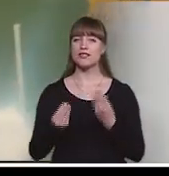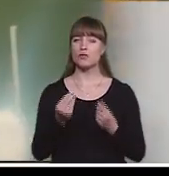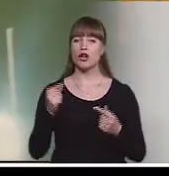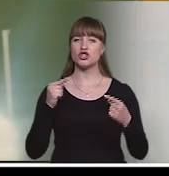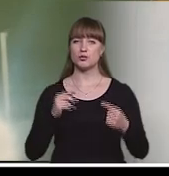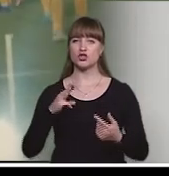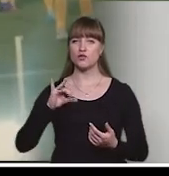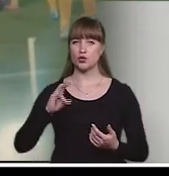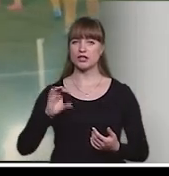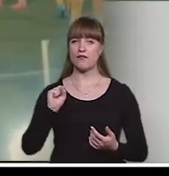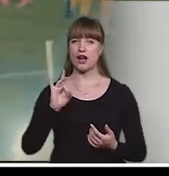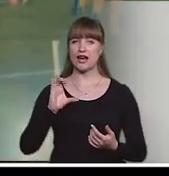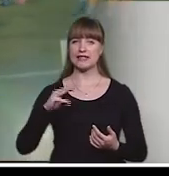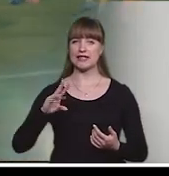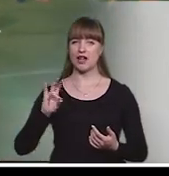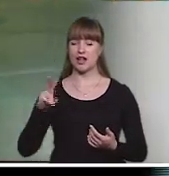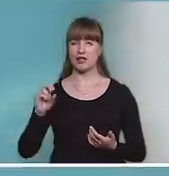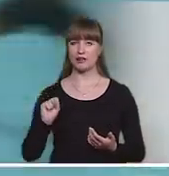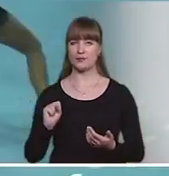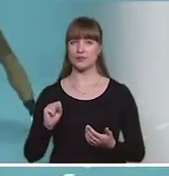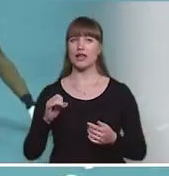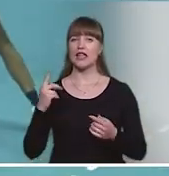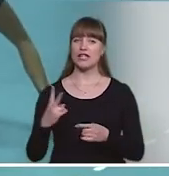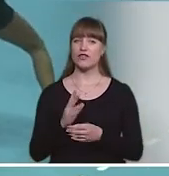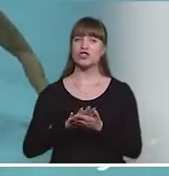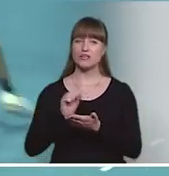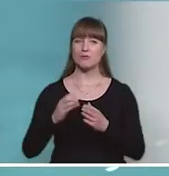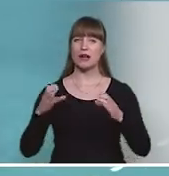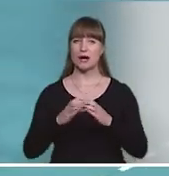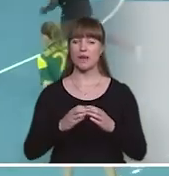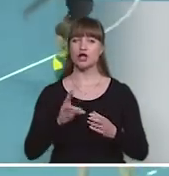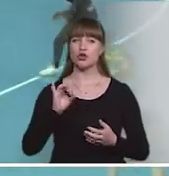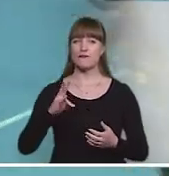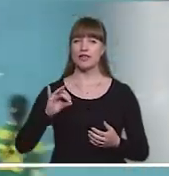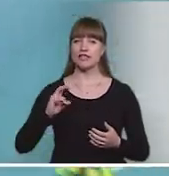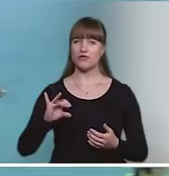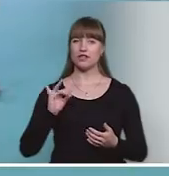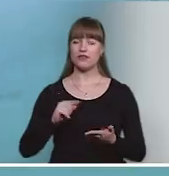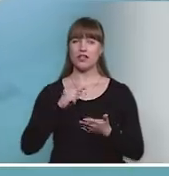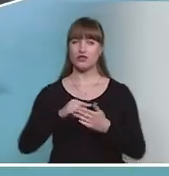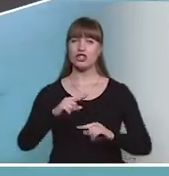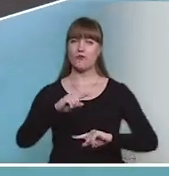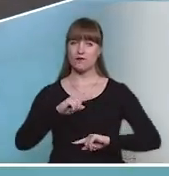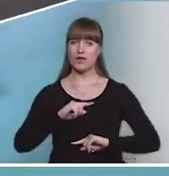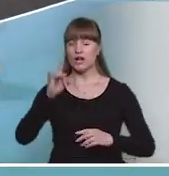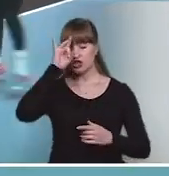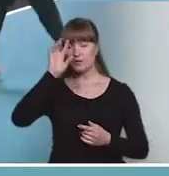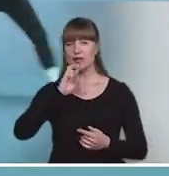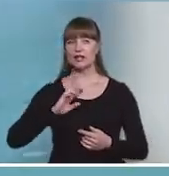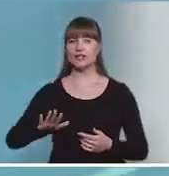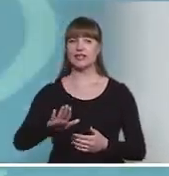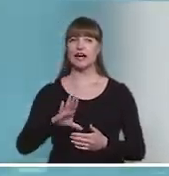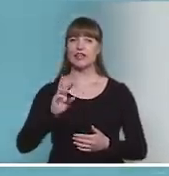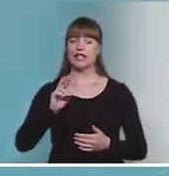гостевом матче против тульского «Арсенала». 2 раза разгромили команду Евгения Трефилова и вышли в финал чемпионата